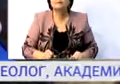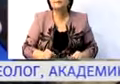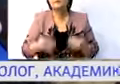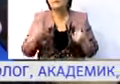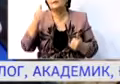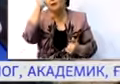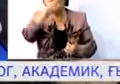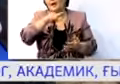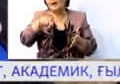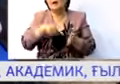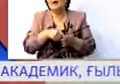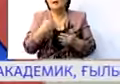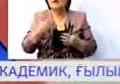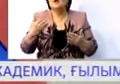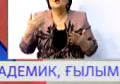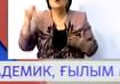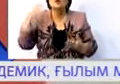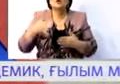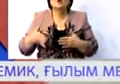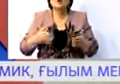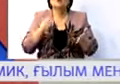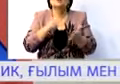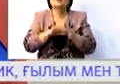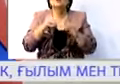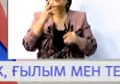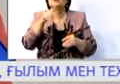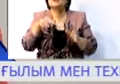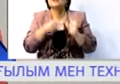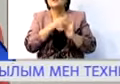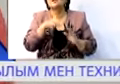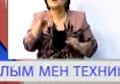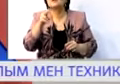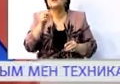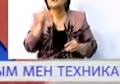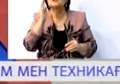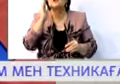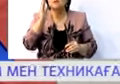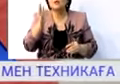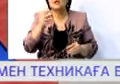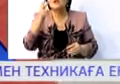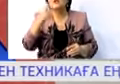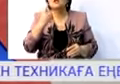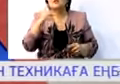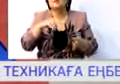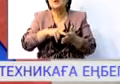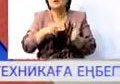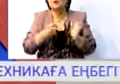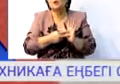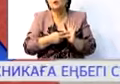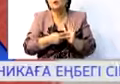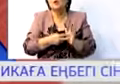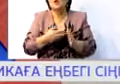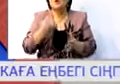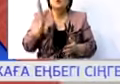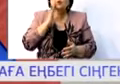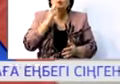жылы қалада нұрлы жол бағдарламасы бойынша жалпы құны 3-7 миллиард теңге болатын 21 жоба бойынша жылу, ауыз